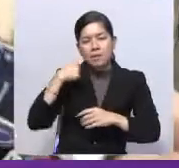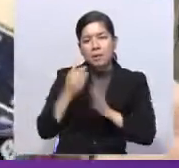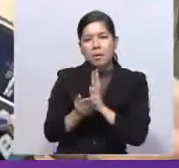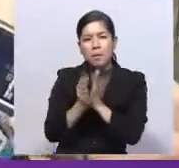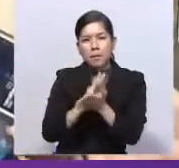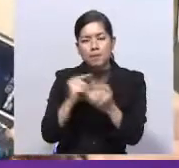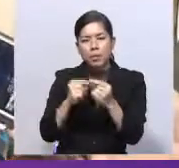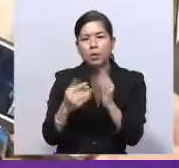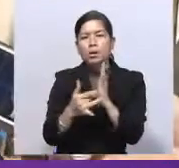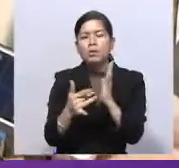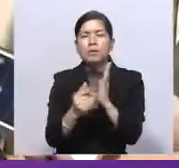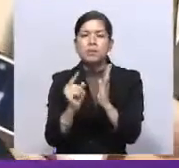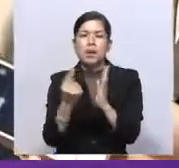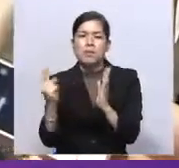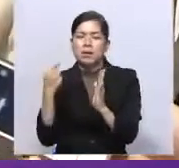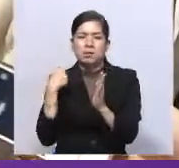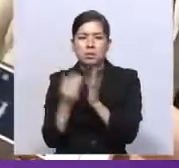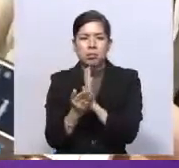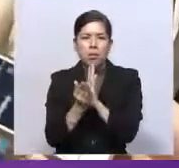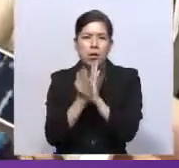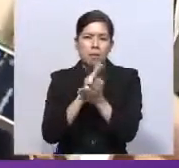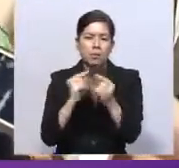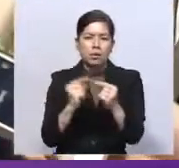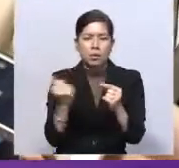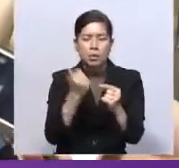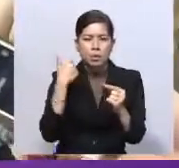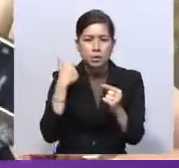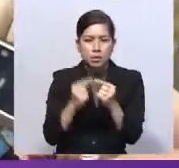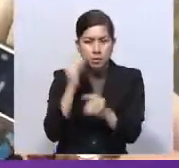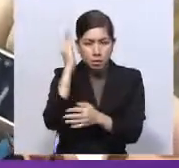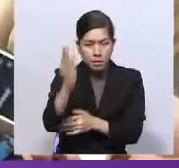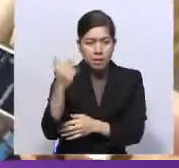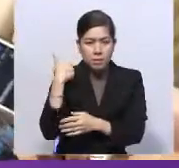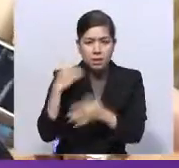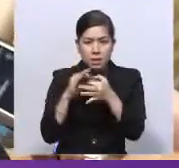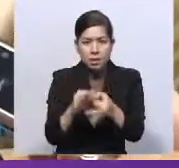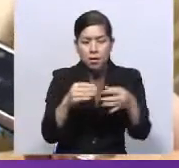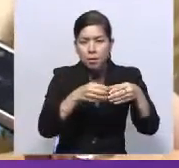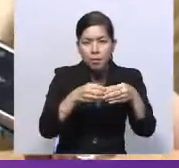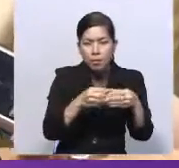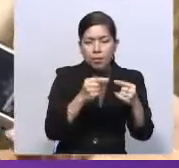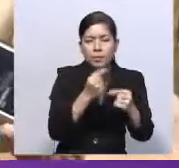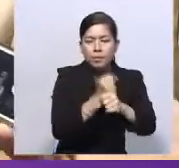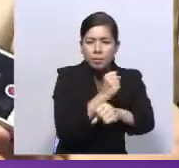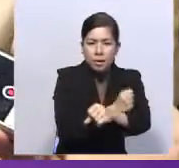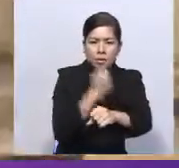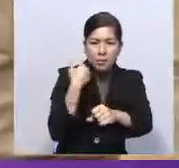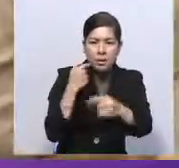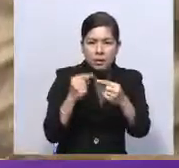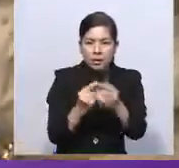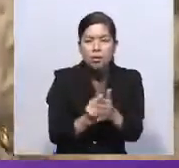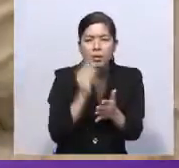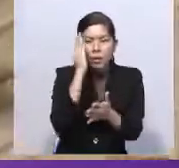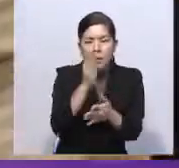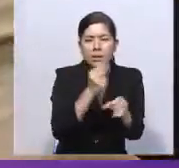แล้วก็เทคโนโลยีสมัยใหม่ที่มีการเปลี่ยนแปลงอยู่เสมอซึ่งนำไปสู่การพัฒนากำลังแรงงานป้อนสู่ตลาดในอนาคตขณะเดีย